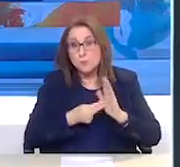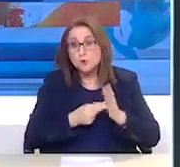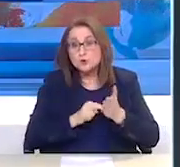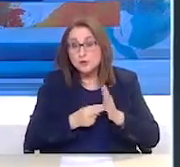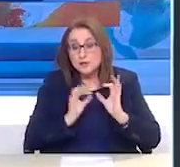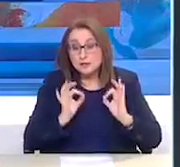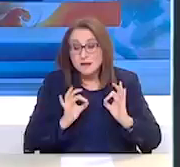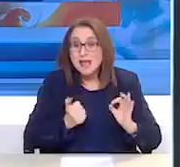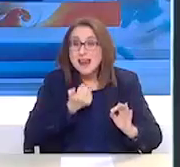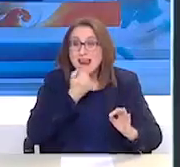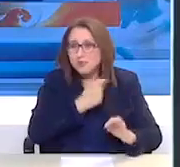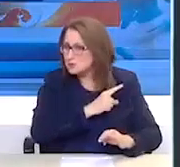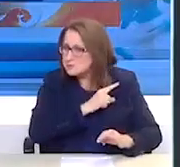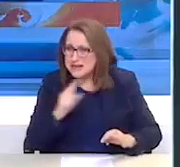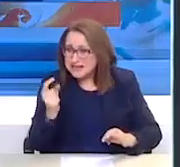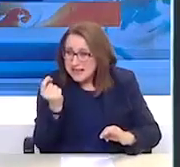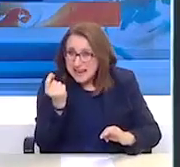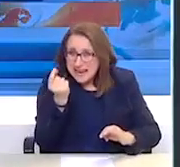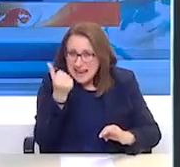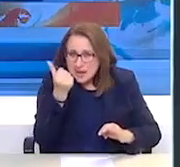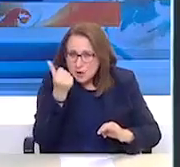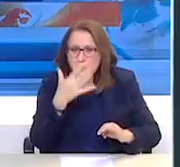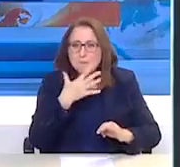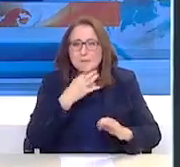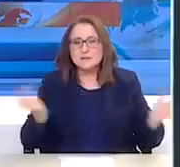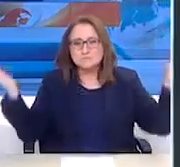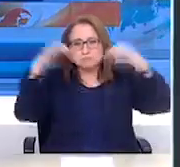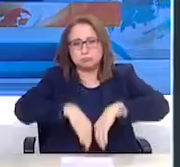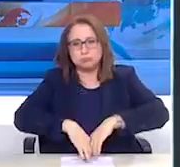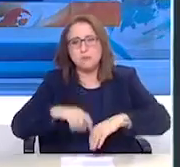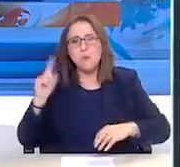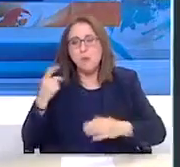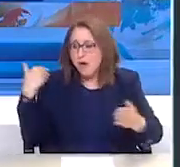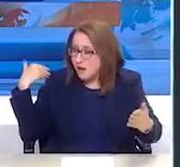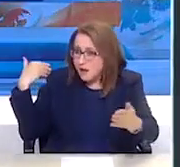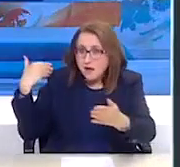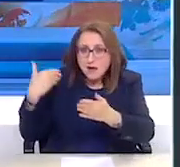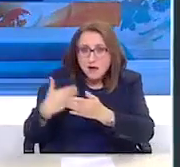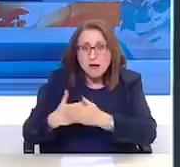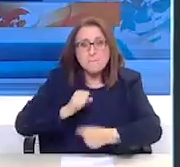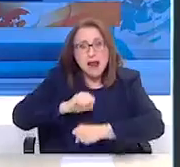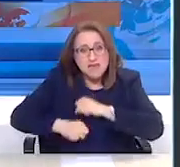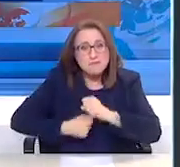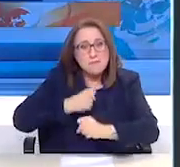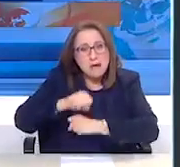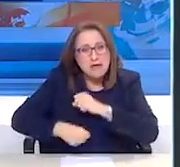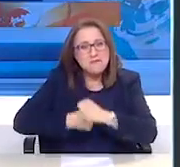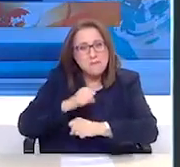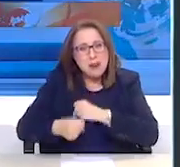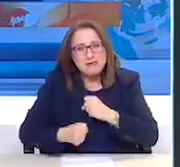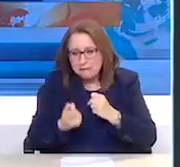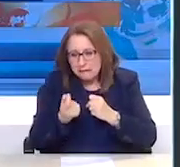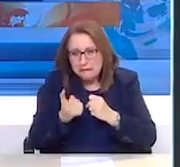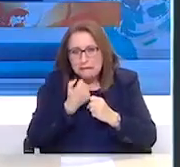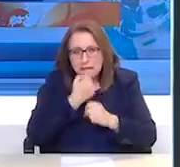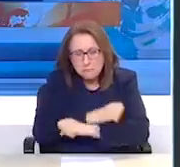εφησυχάσουμε, να μην γκρεμίσουμε ό,τι μέχρι σήμερα με συνέπεια, με κόπο έχουμε χτίσει. Μπορούμε να πετύχουμε το στόχο μας, φτάνει να το